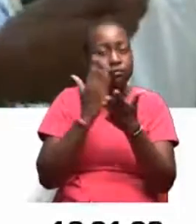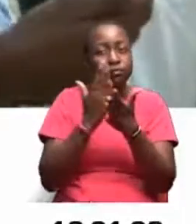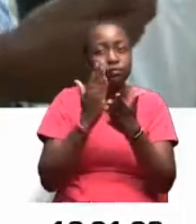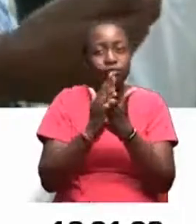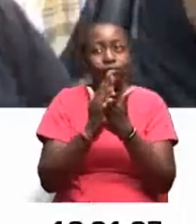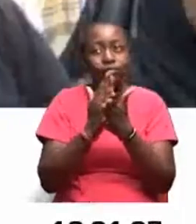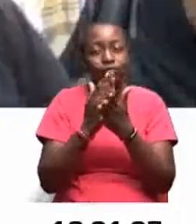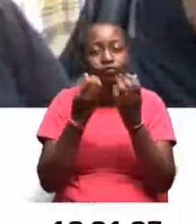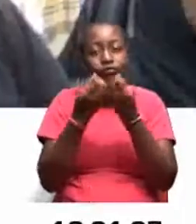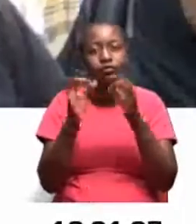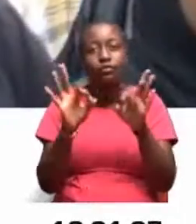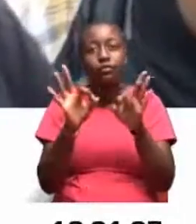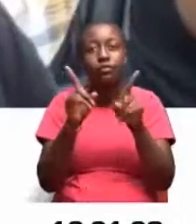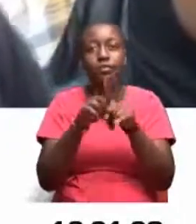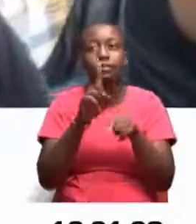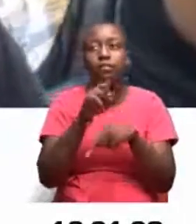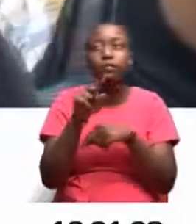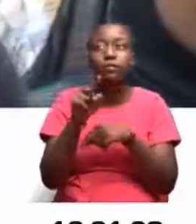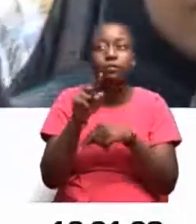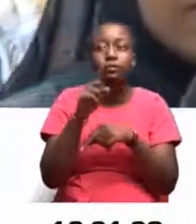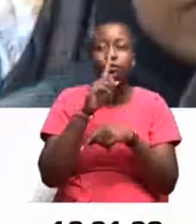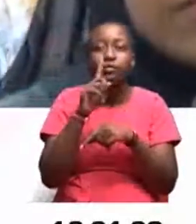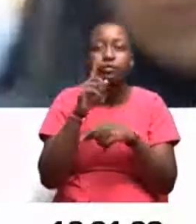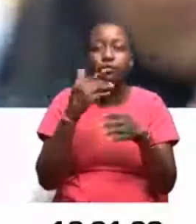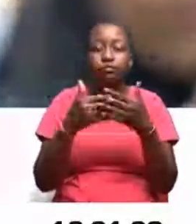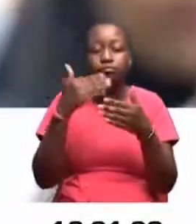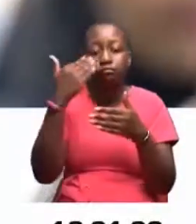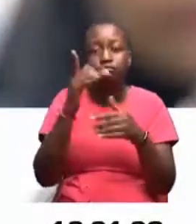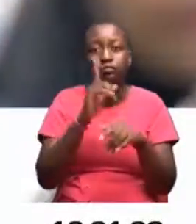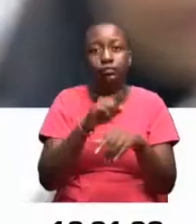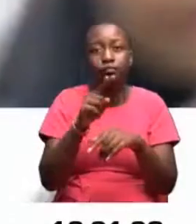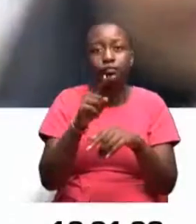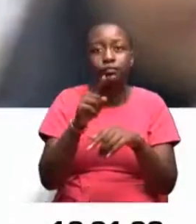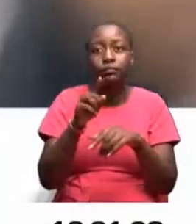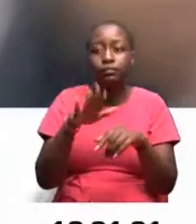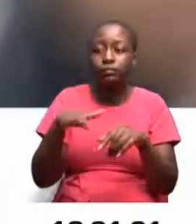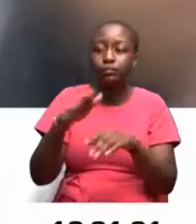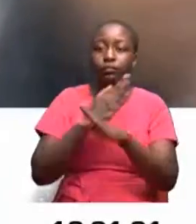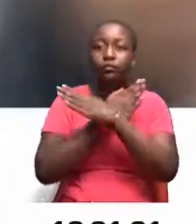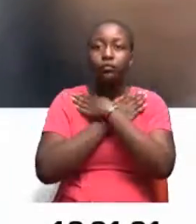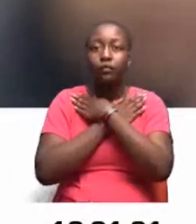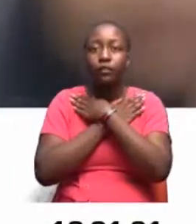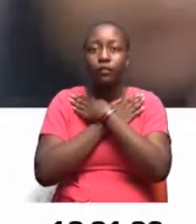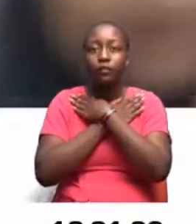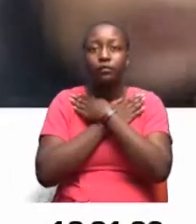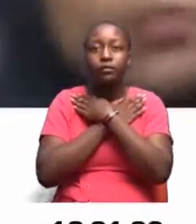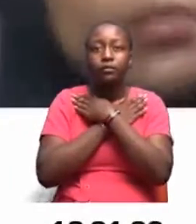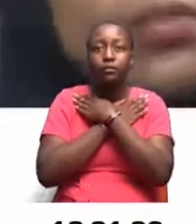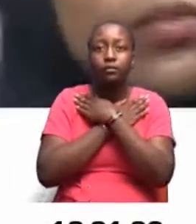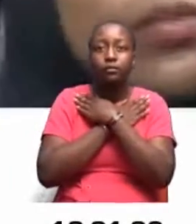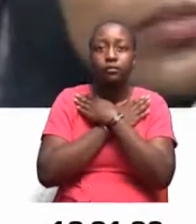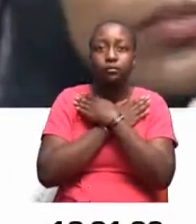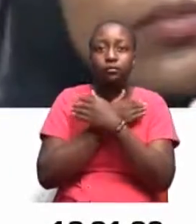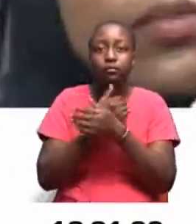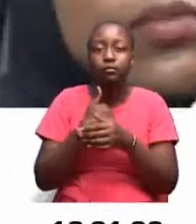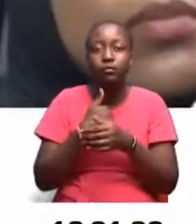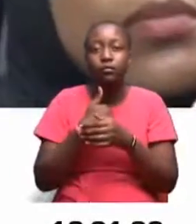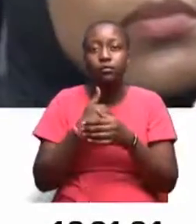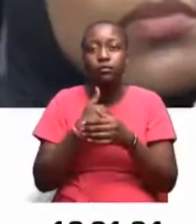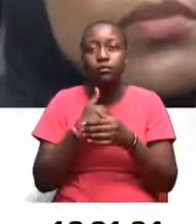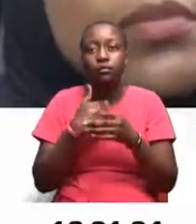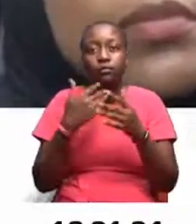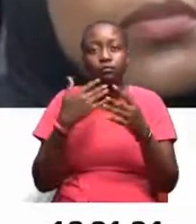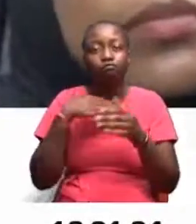hawana makosa. Sasa badala hapo kule sehemu za kwetu kulitokea mambo ya mauaji ya chifu. Sasa sijui kama kutakuwa pengine pe walinichunguza kwa kitu